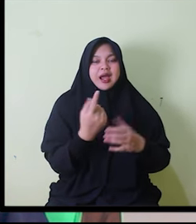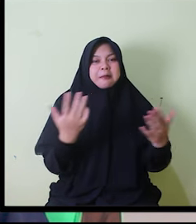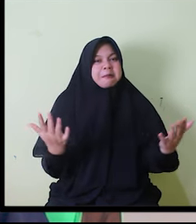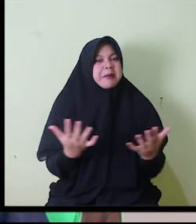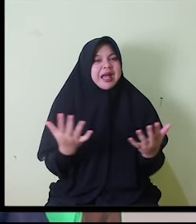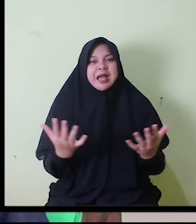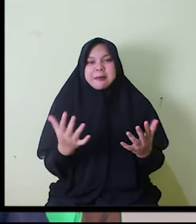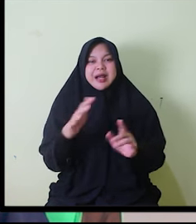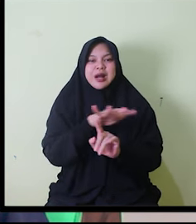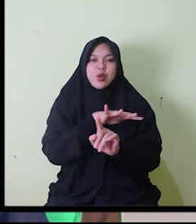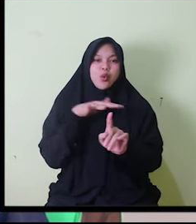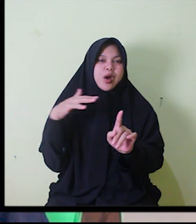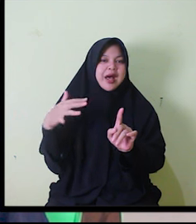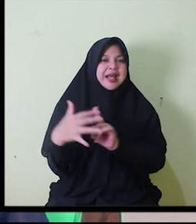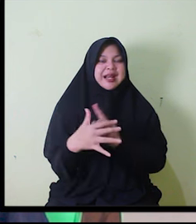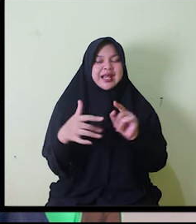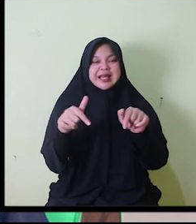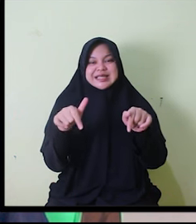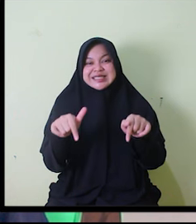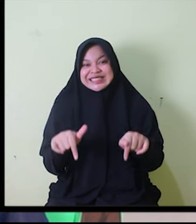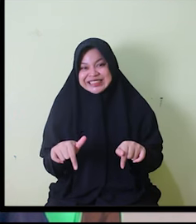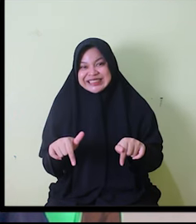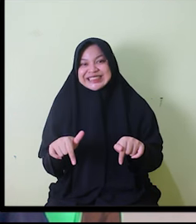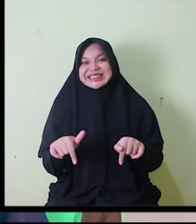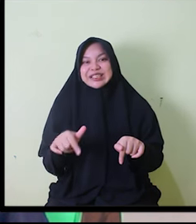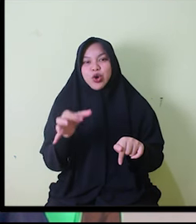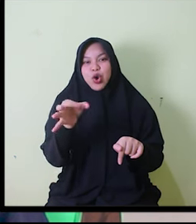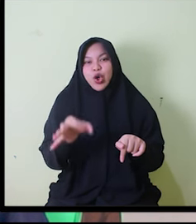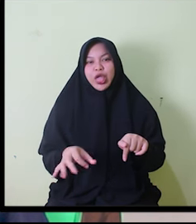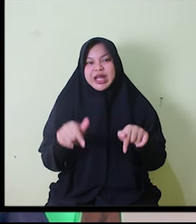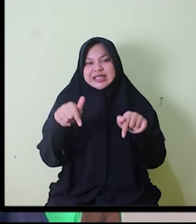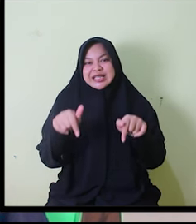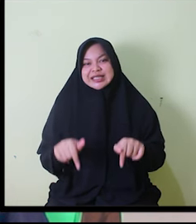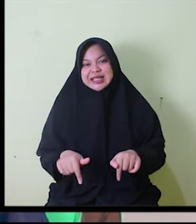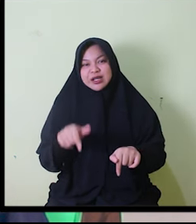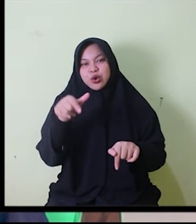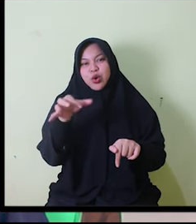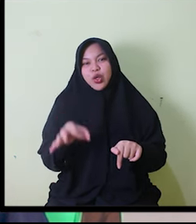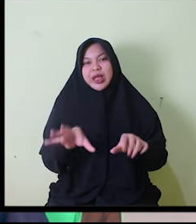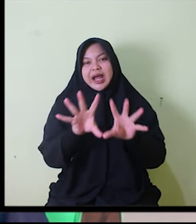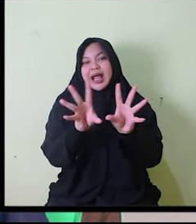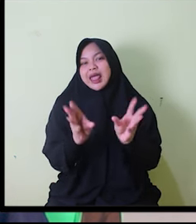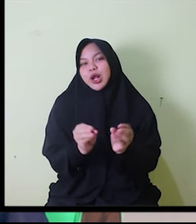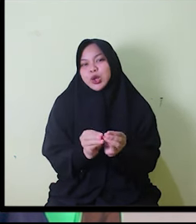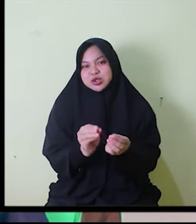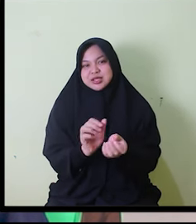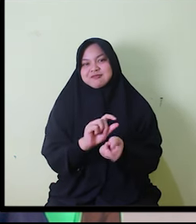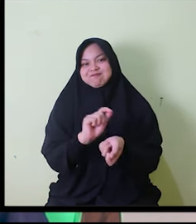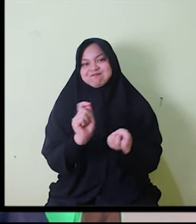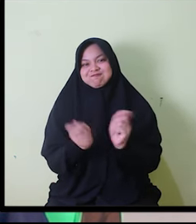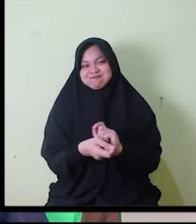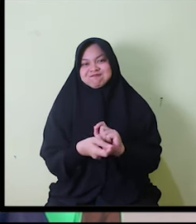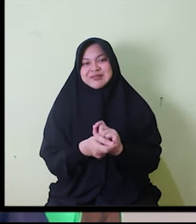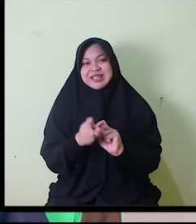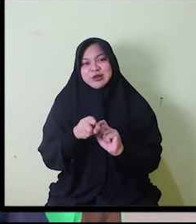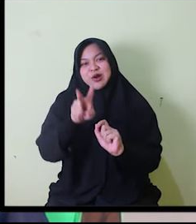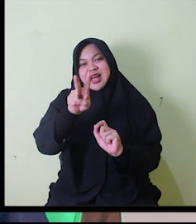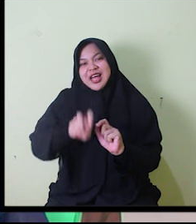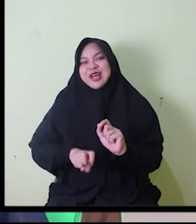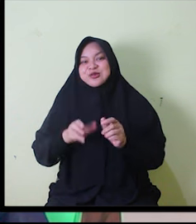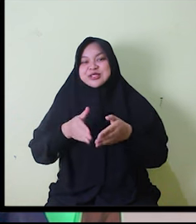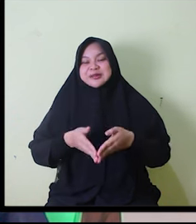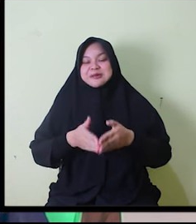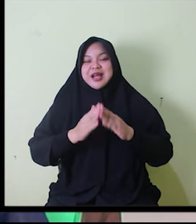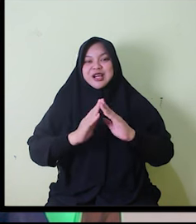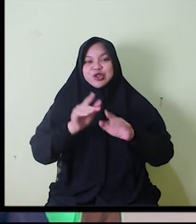masyarakat kota Probolinggo ini menjadi kota yang inklusif Iya Nah itu tentu harus dibangun dari